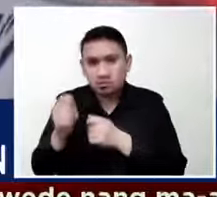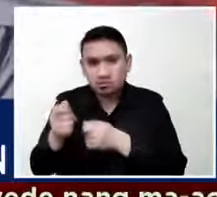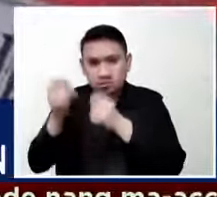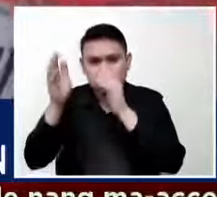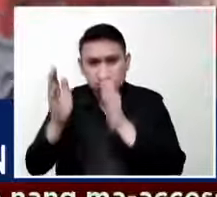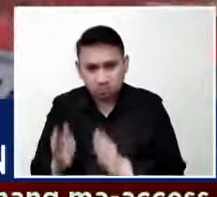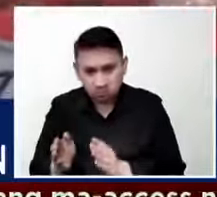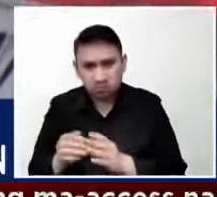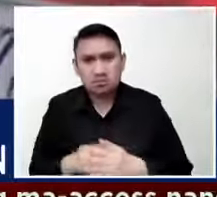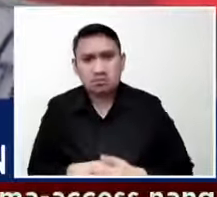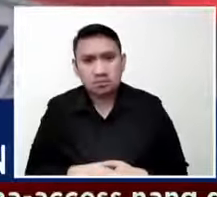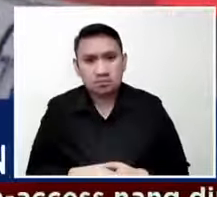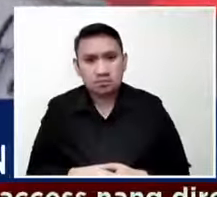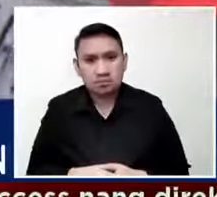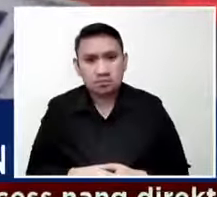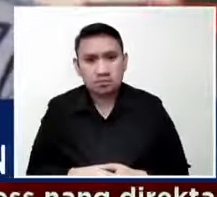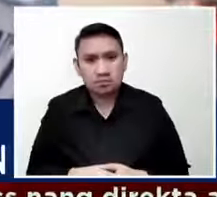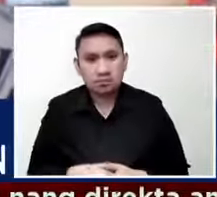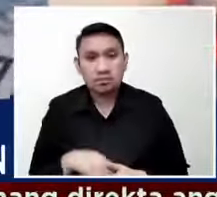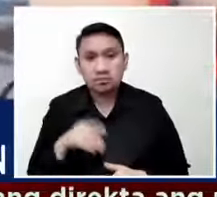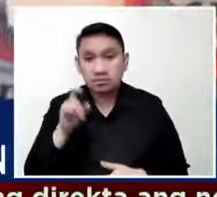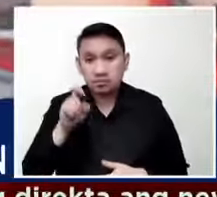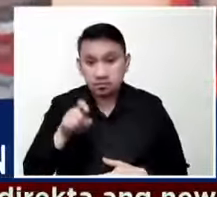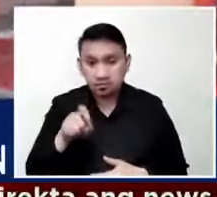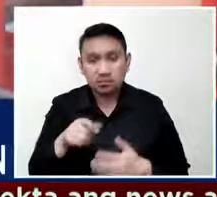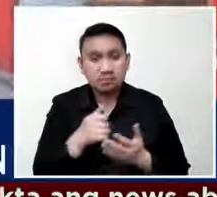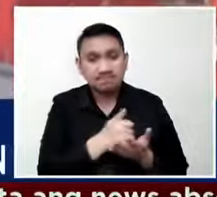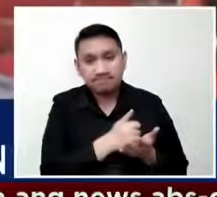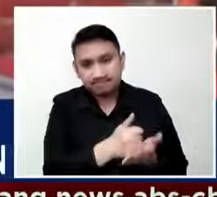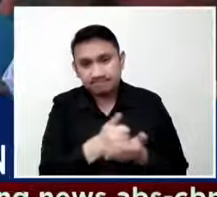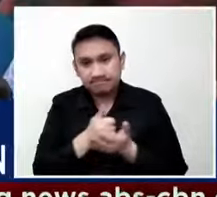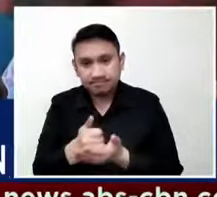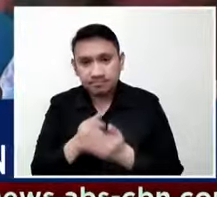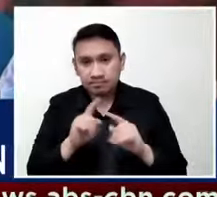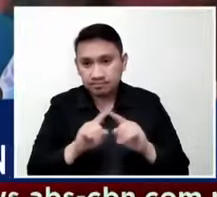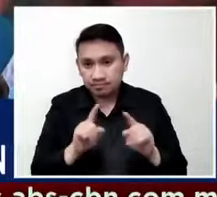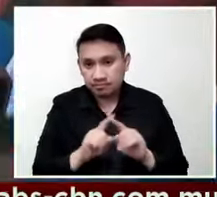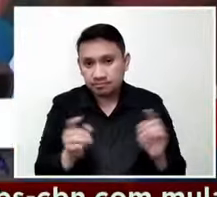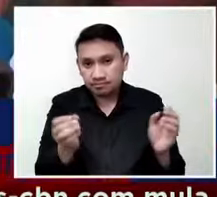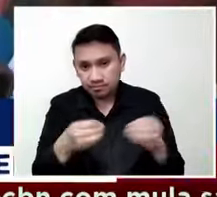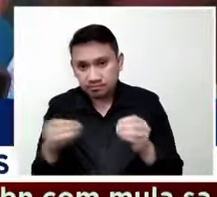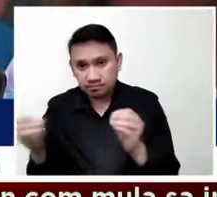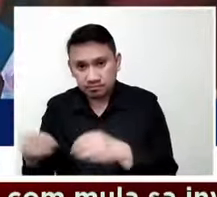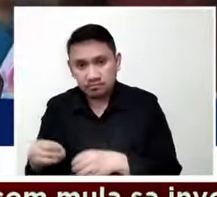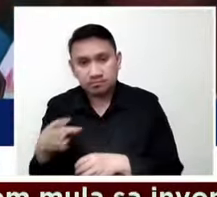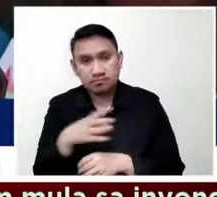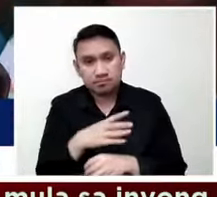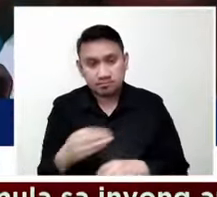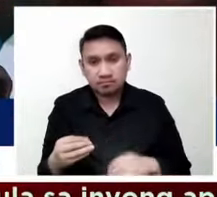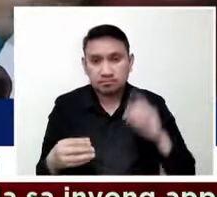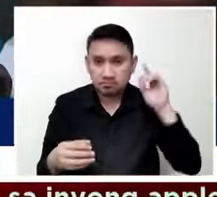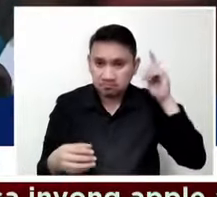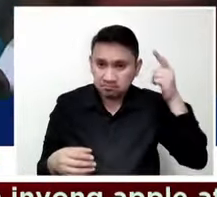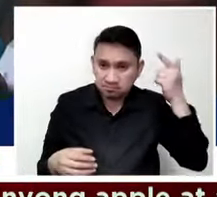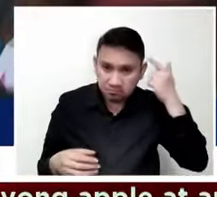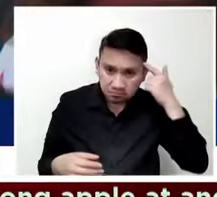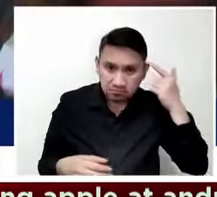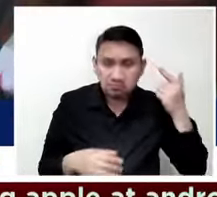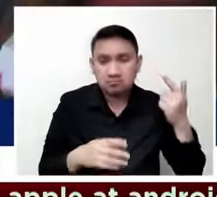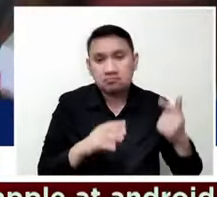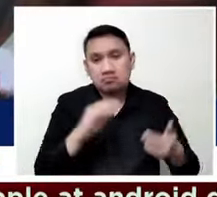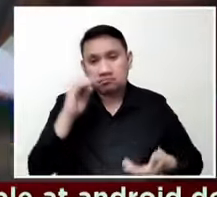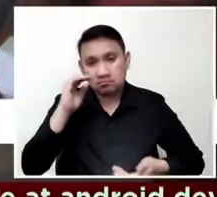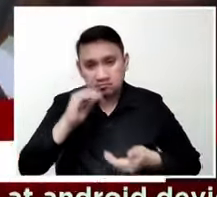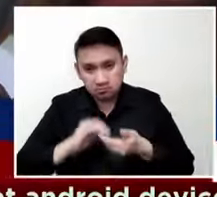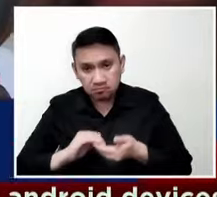to be interagency, as I've said, no? It's a combination of the government agencies. We